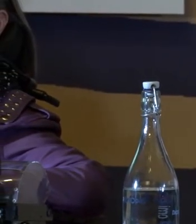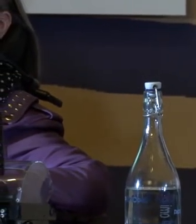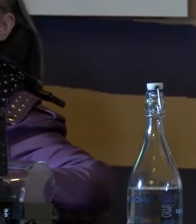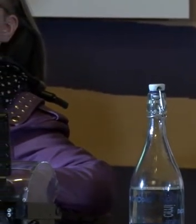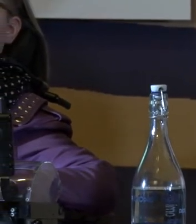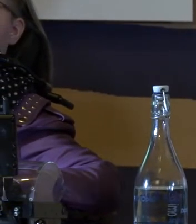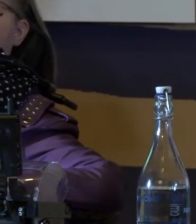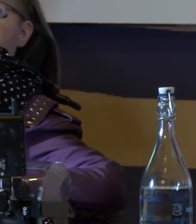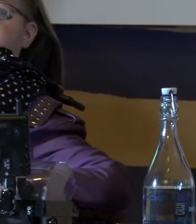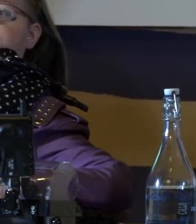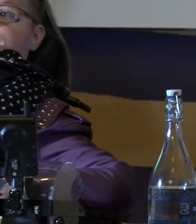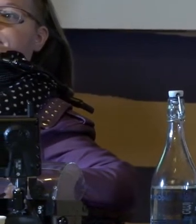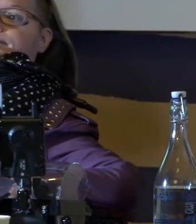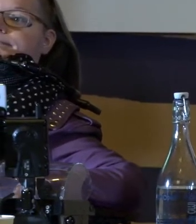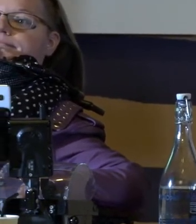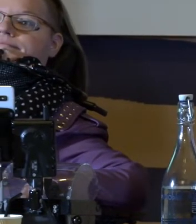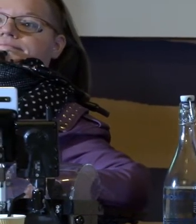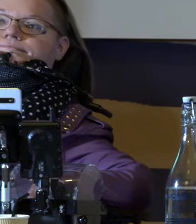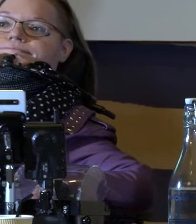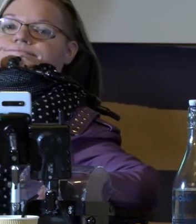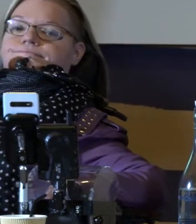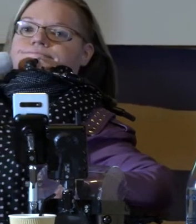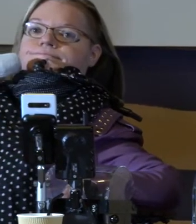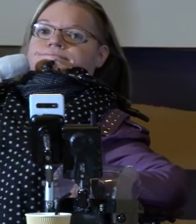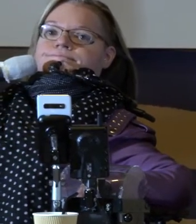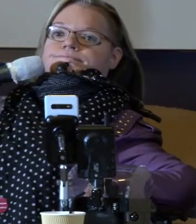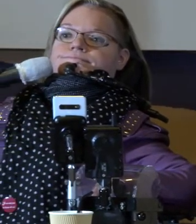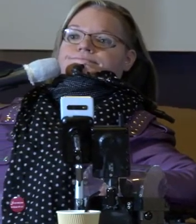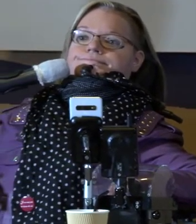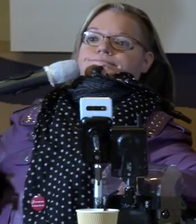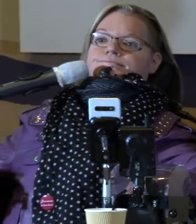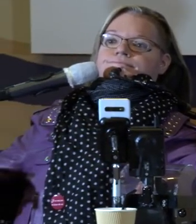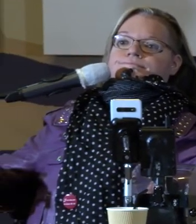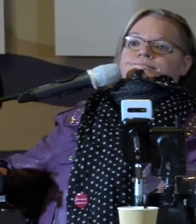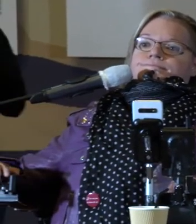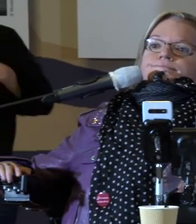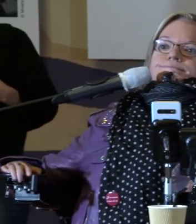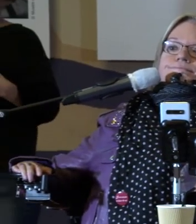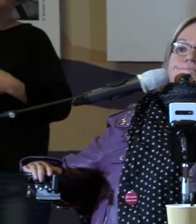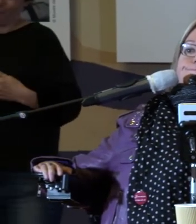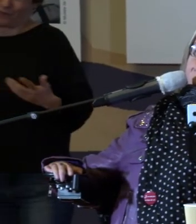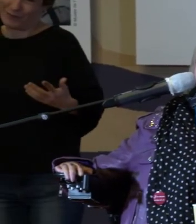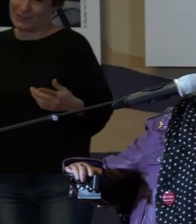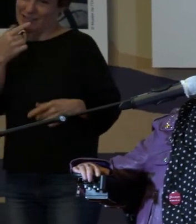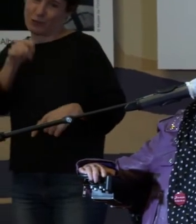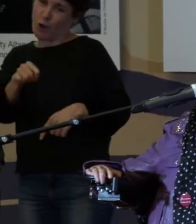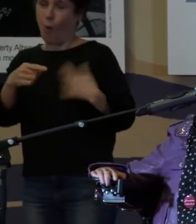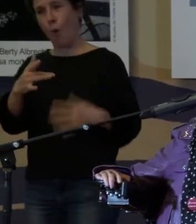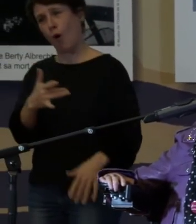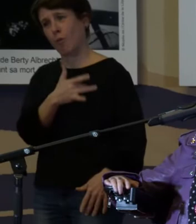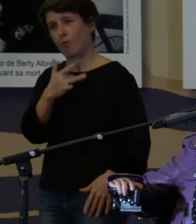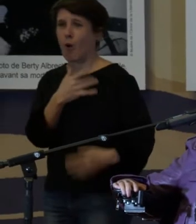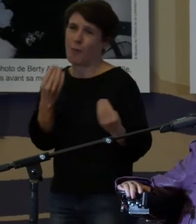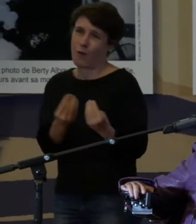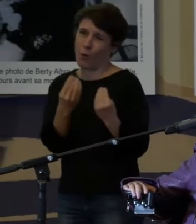écart à la norme valide pour en faire des êtres plus malheureux, voyez,